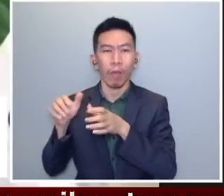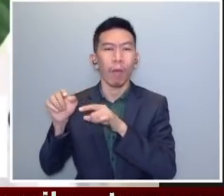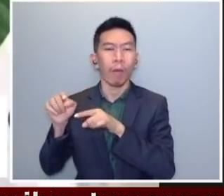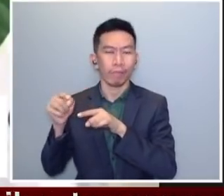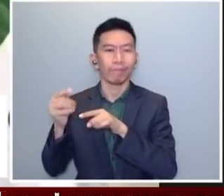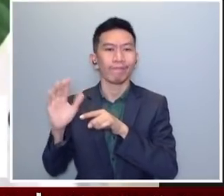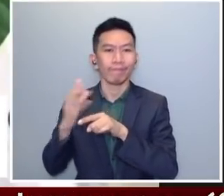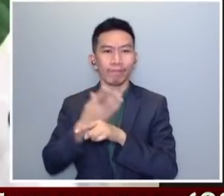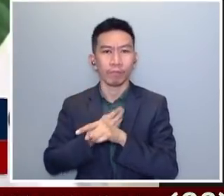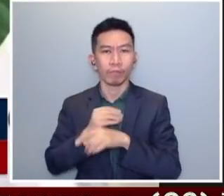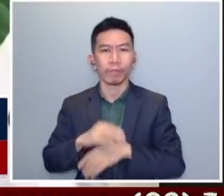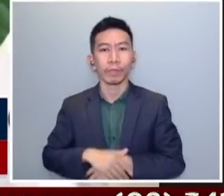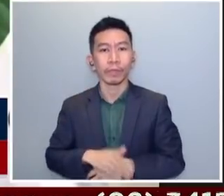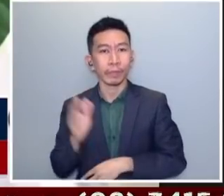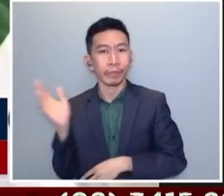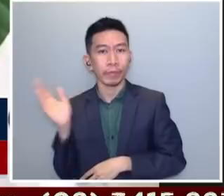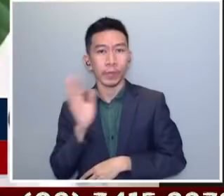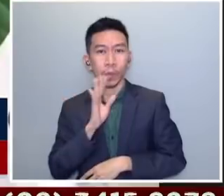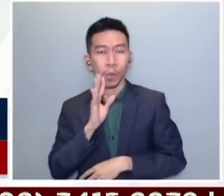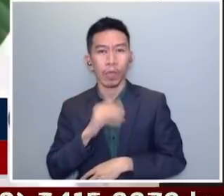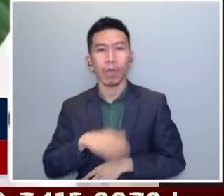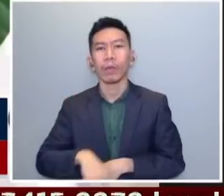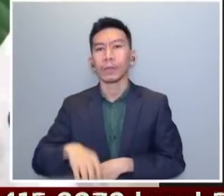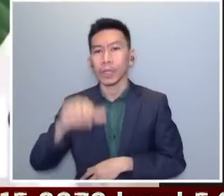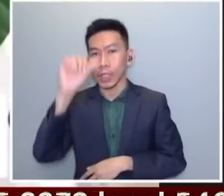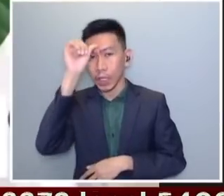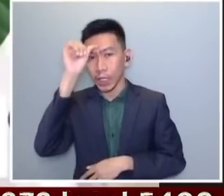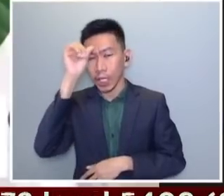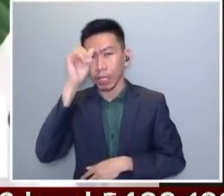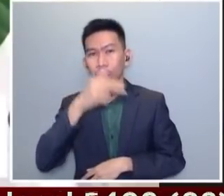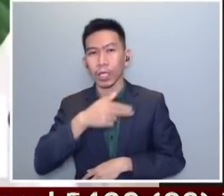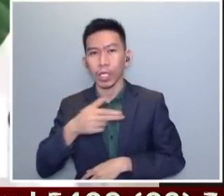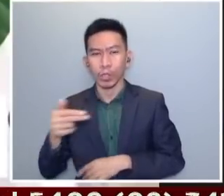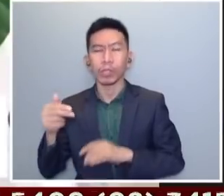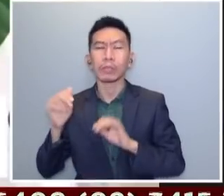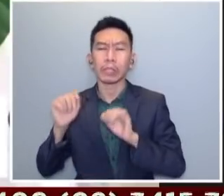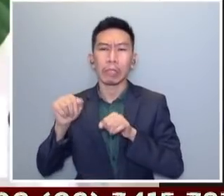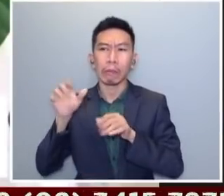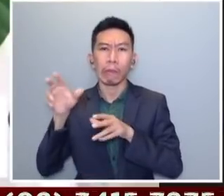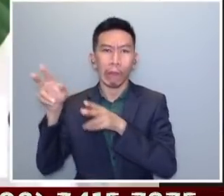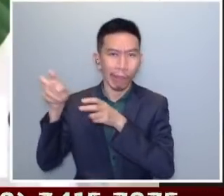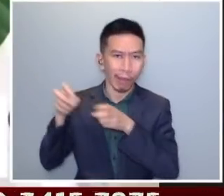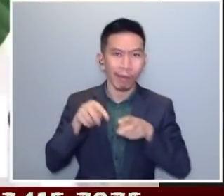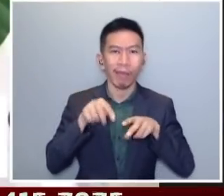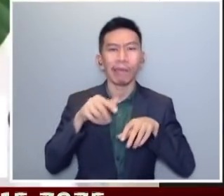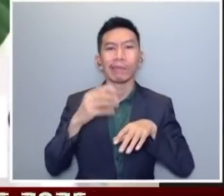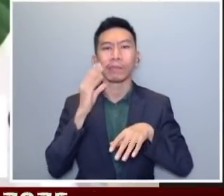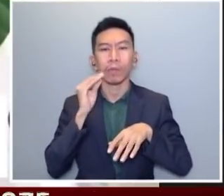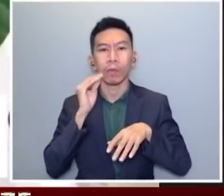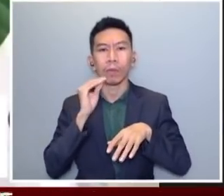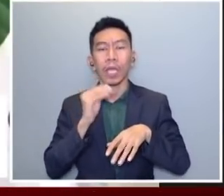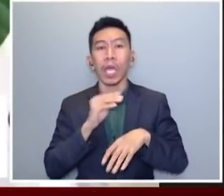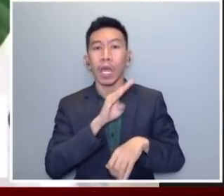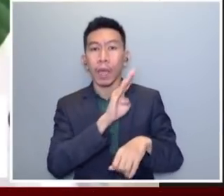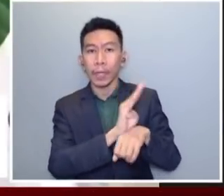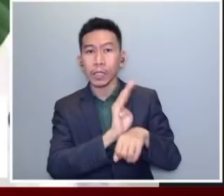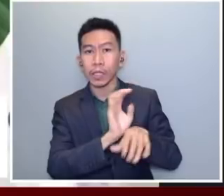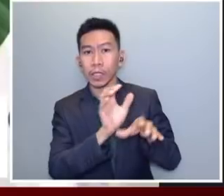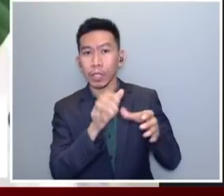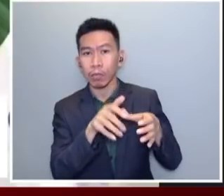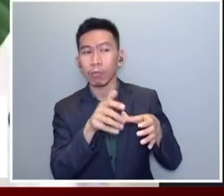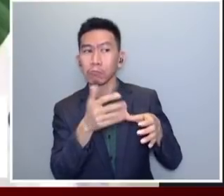India. Indonesia, ma-experience po natin yan. We consulted also the business sector. Ang sinasabi nga nila,